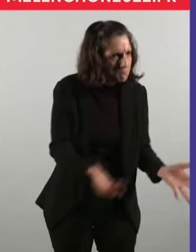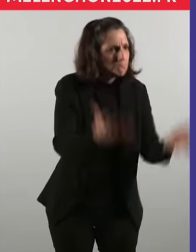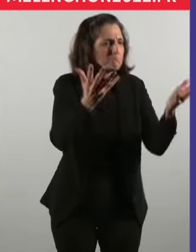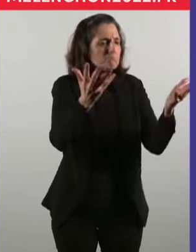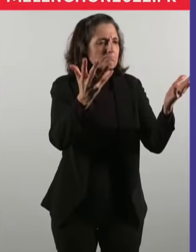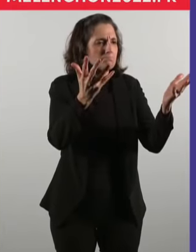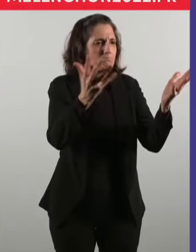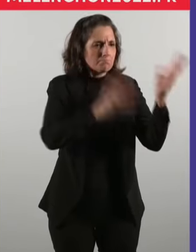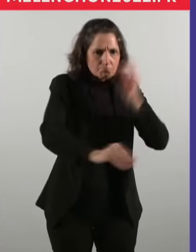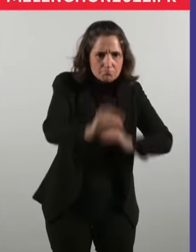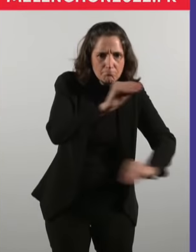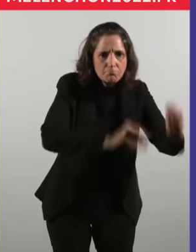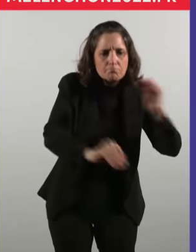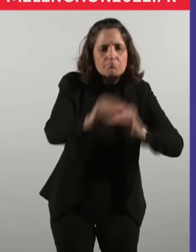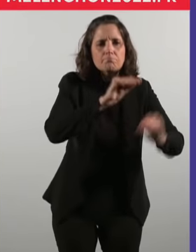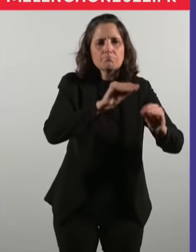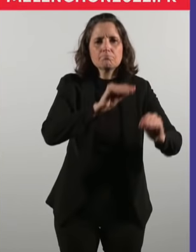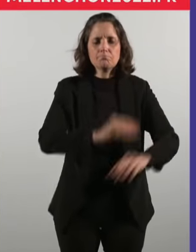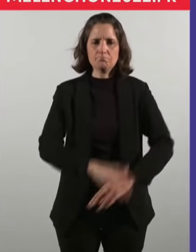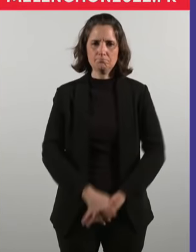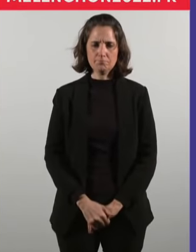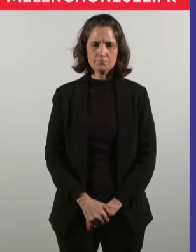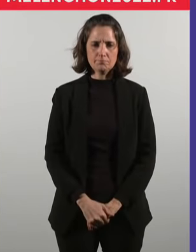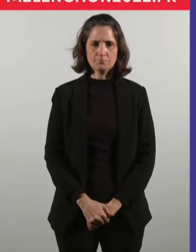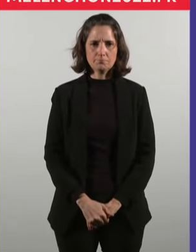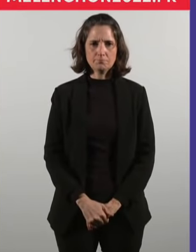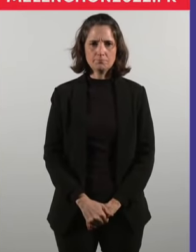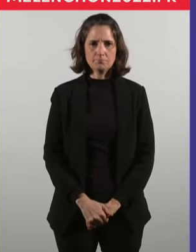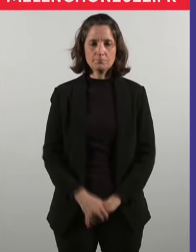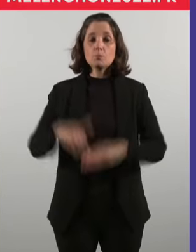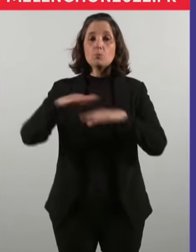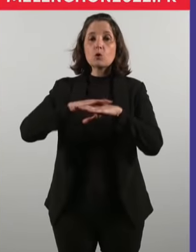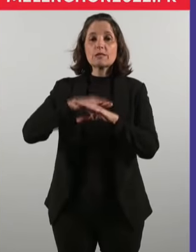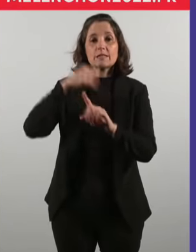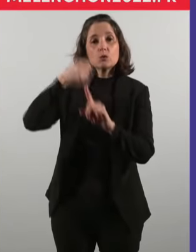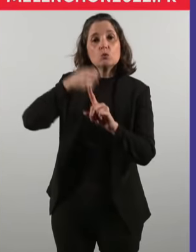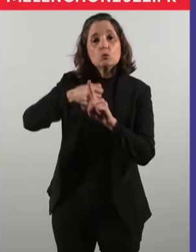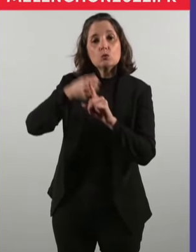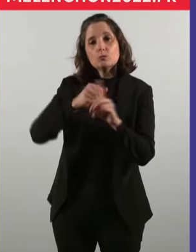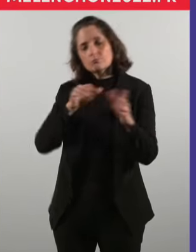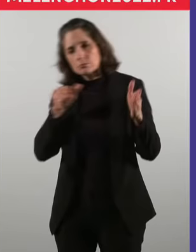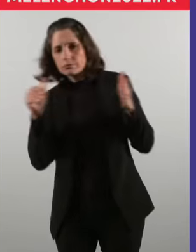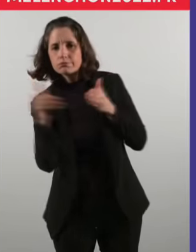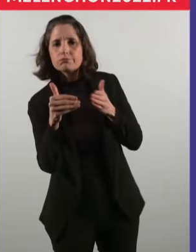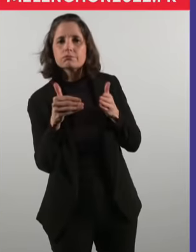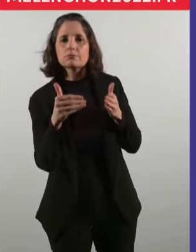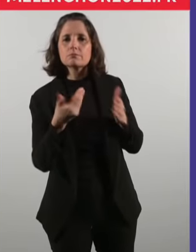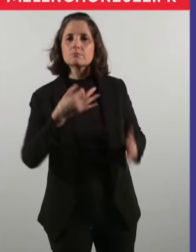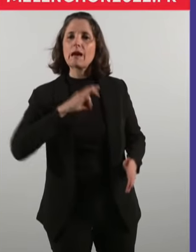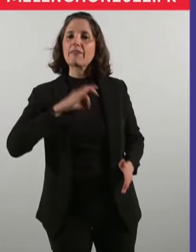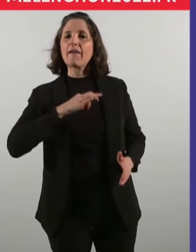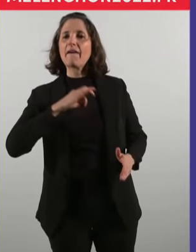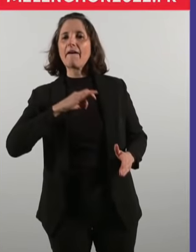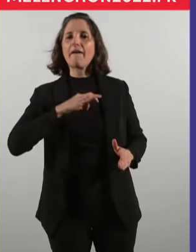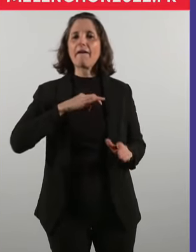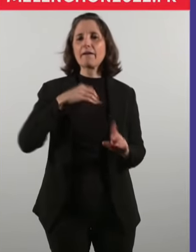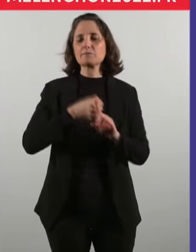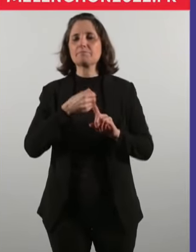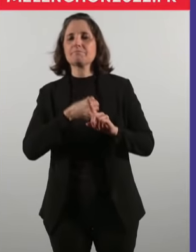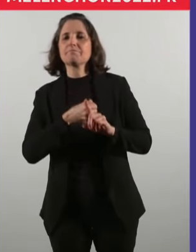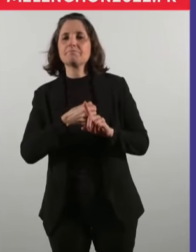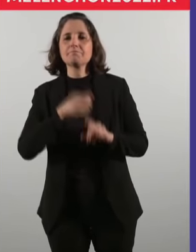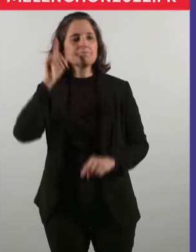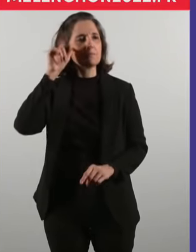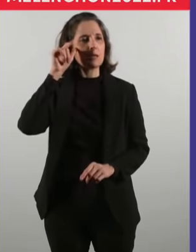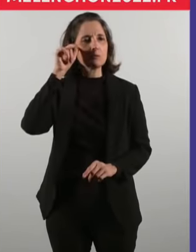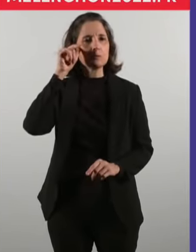Derrière la lutte politique, il y a la lutte des intérêts. La République a pour programme d'aider les faibles dans leur lutte contre